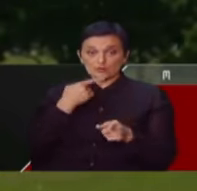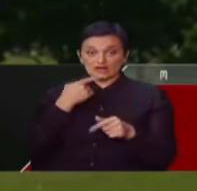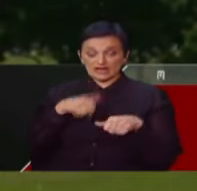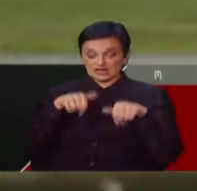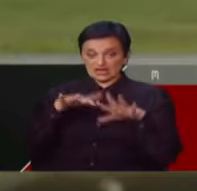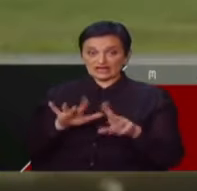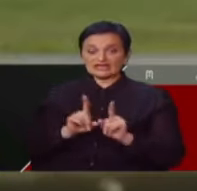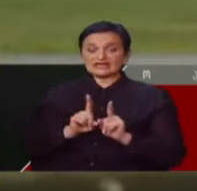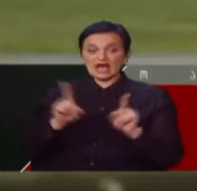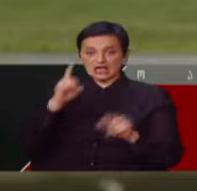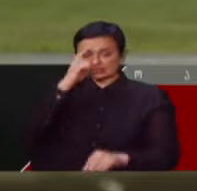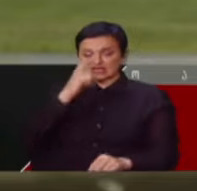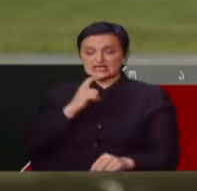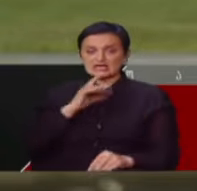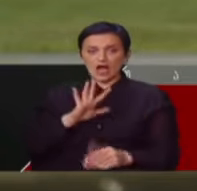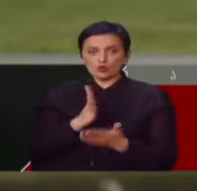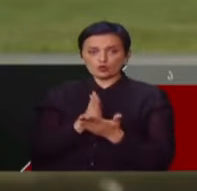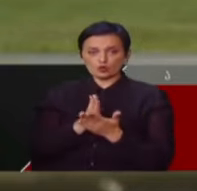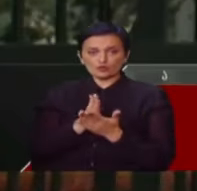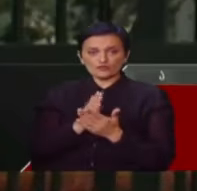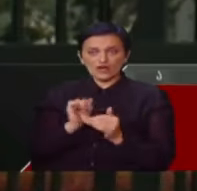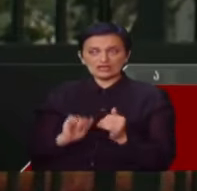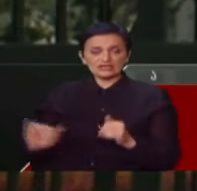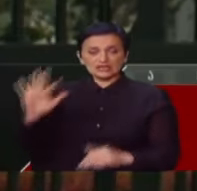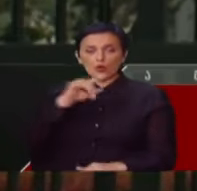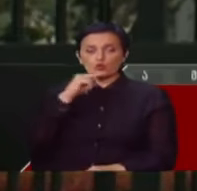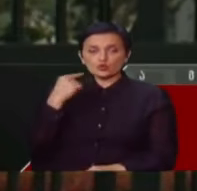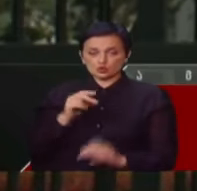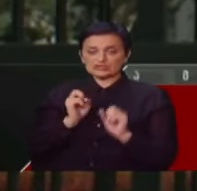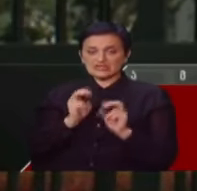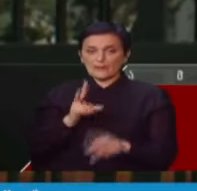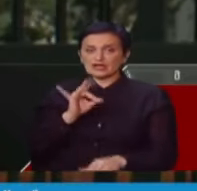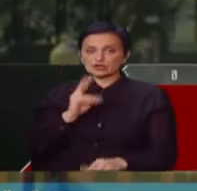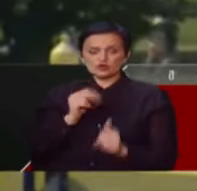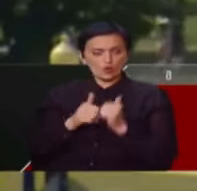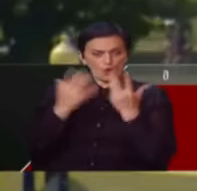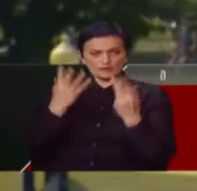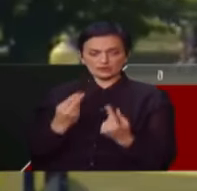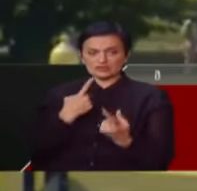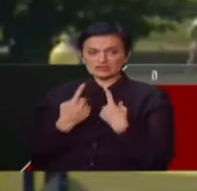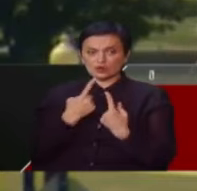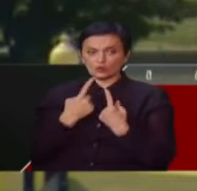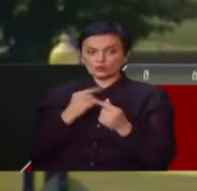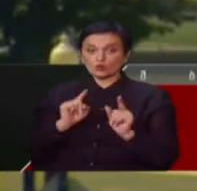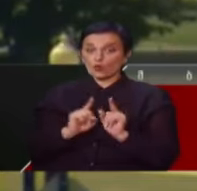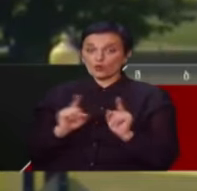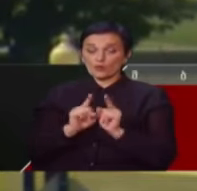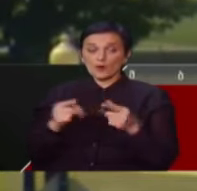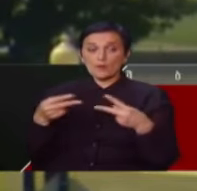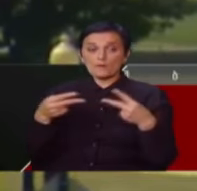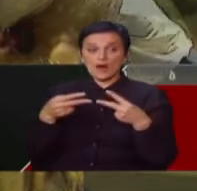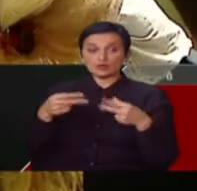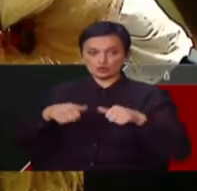გადაწყვეტილება განსაკუთრებით გაურკვეველი იმ ფონზეა, რომ დასავლეთი რუსულ საფრთხეებსა და რისკებზე ყოველდღიურად საუბრობს. ოპოზიცია